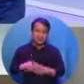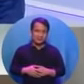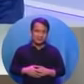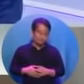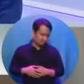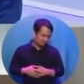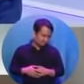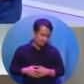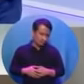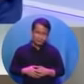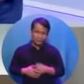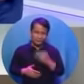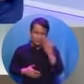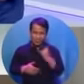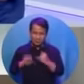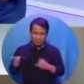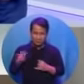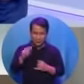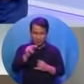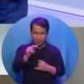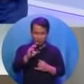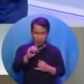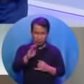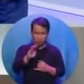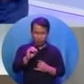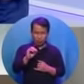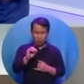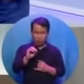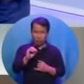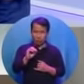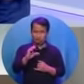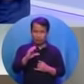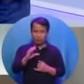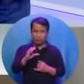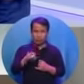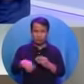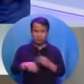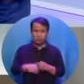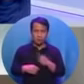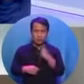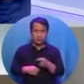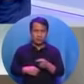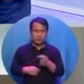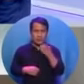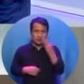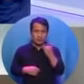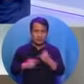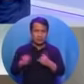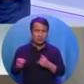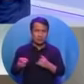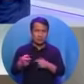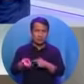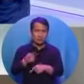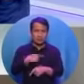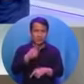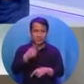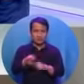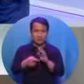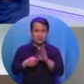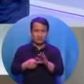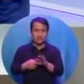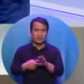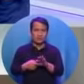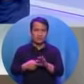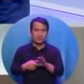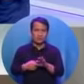Okay. Bakit Lobok Balsa performers? Kasi po, kami lahat po kasi ay dancer ng